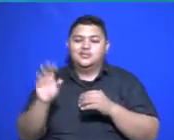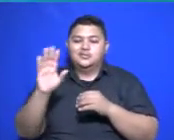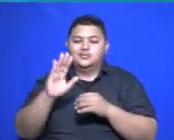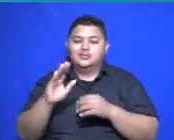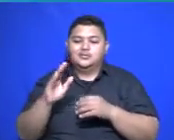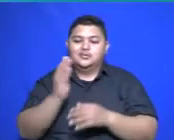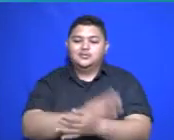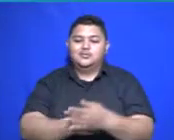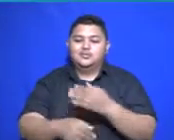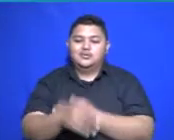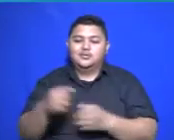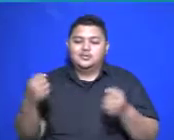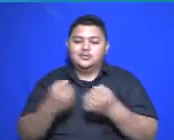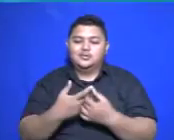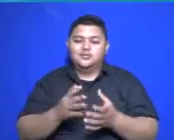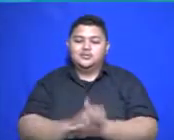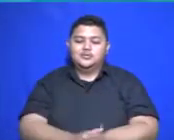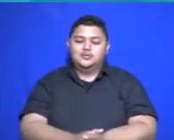Games. Silakan, Mas Oka.